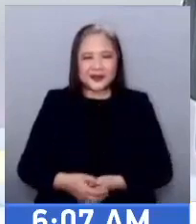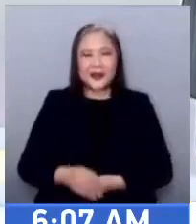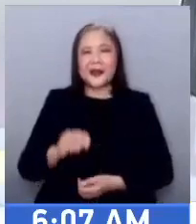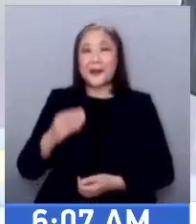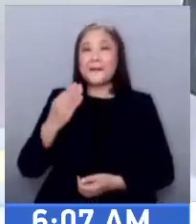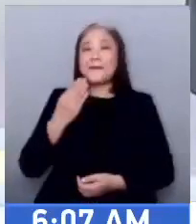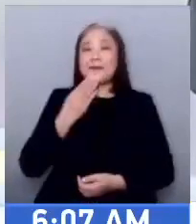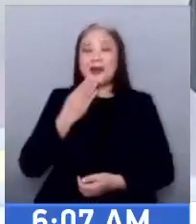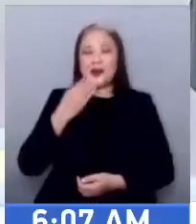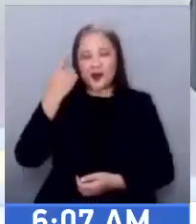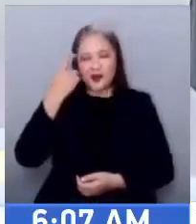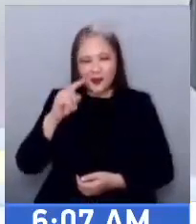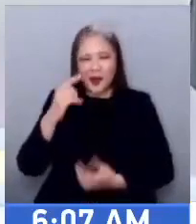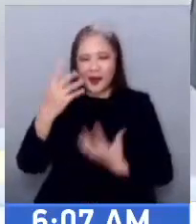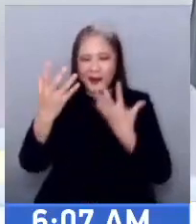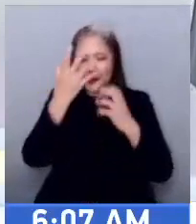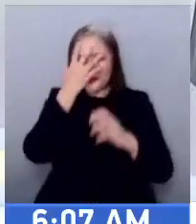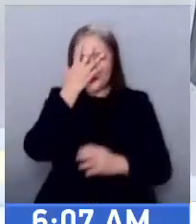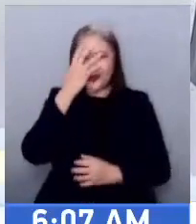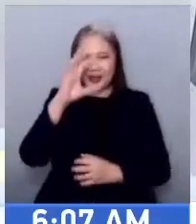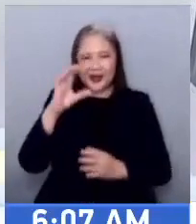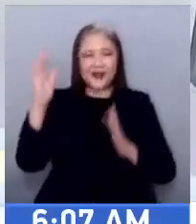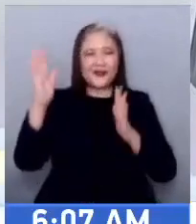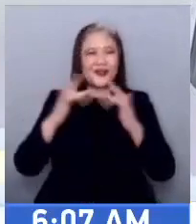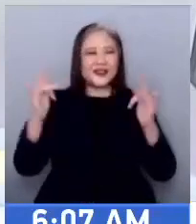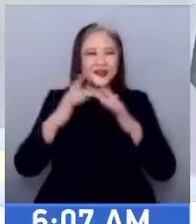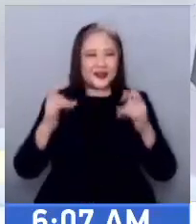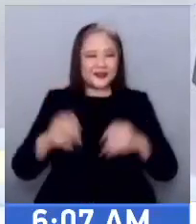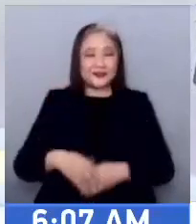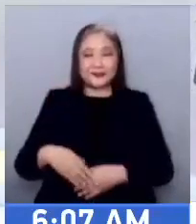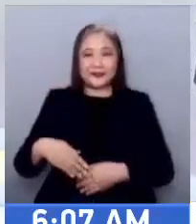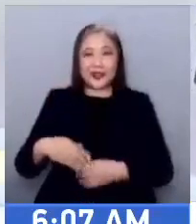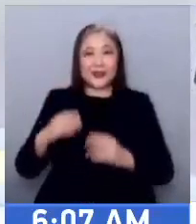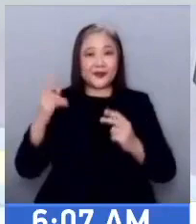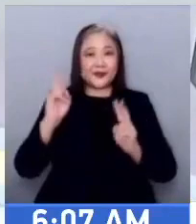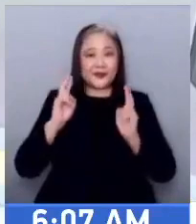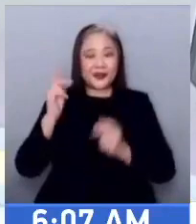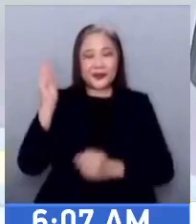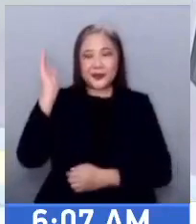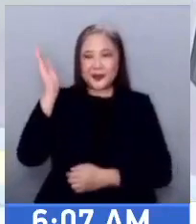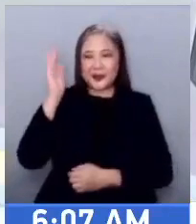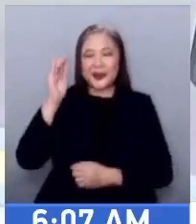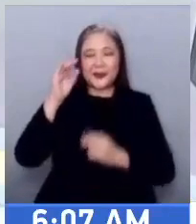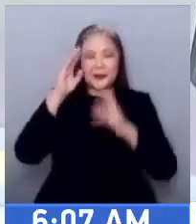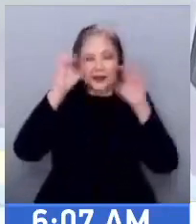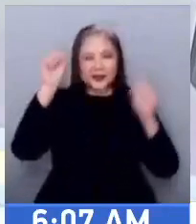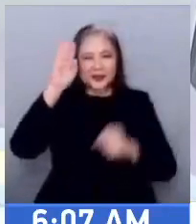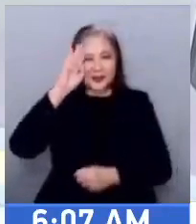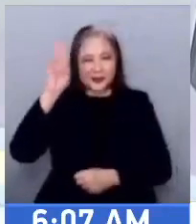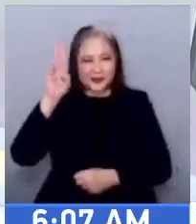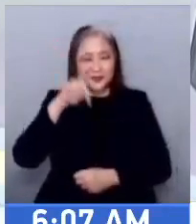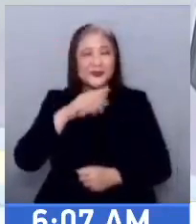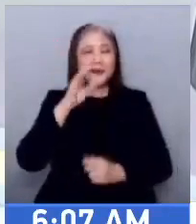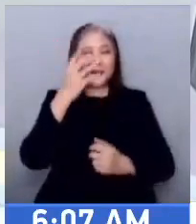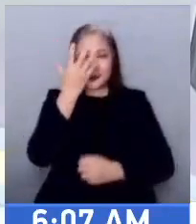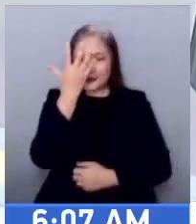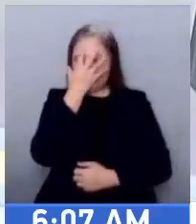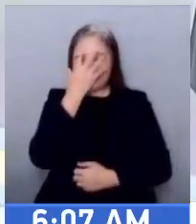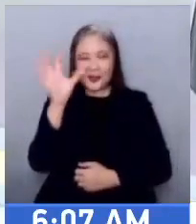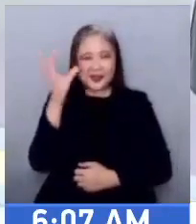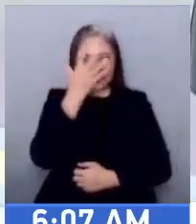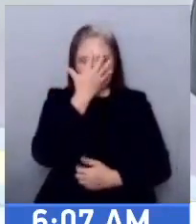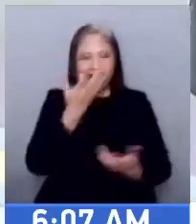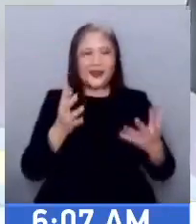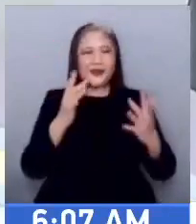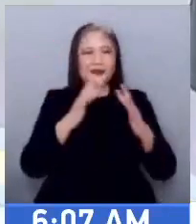Festival. Panauhing pandangal si Pangulong Bongbong Marcos sa pagtatapos ng pista. May unang balita si Adrian Prieto sa GMA